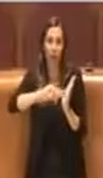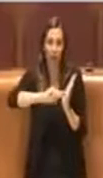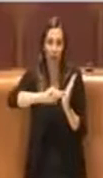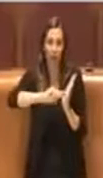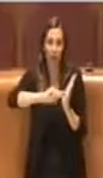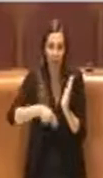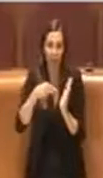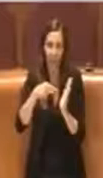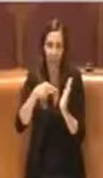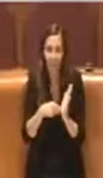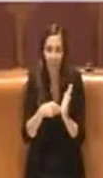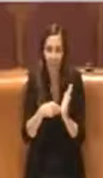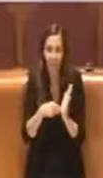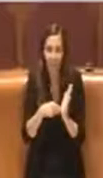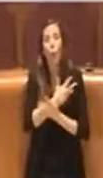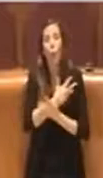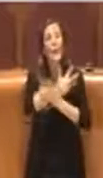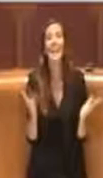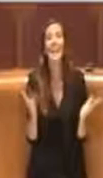l'obiettivo ultimo della delibera,